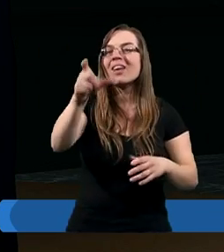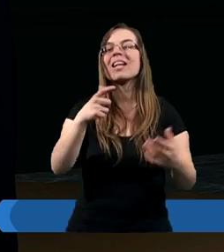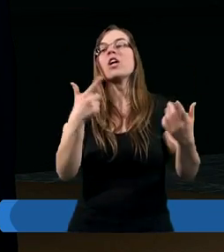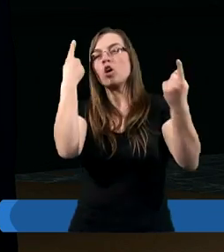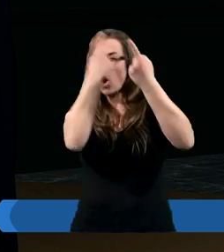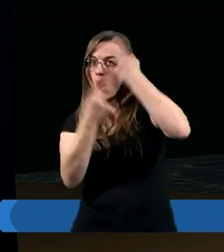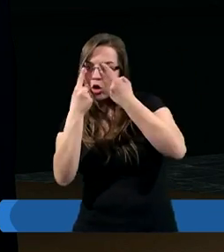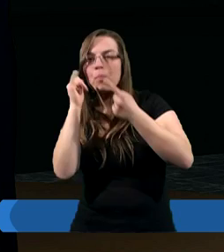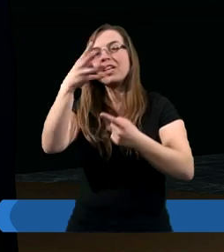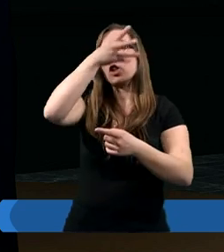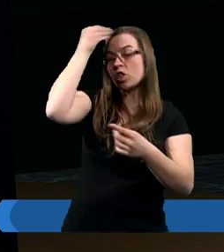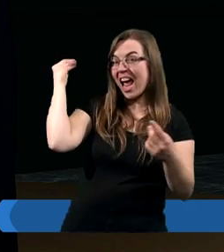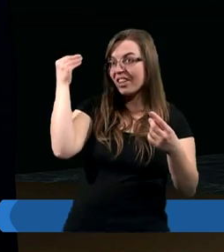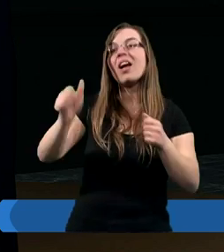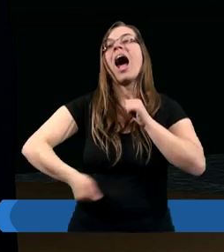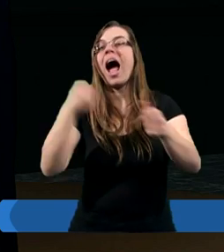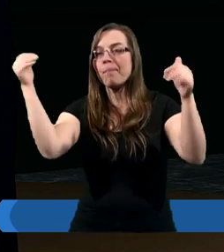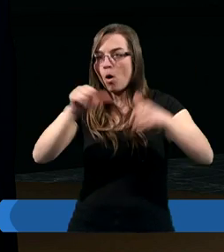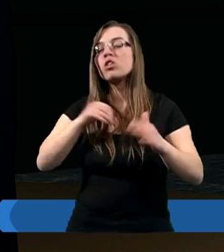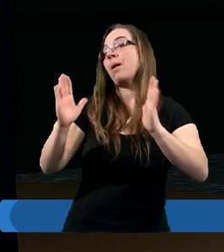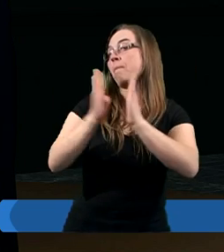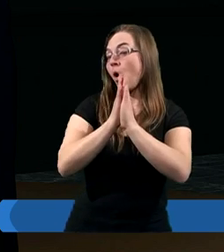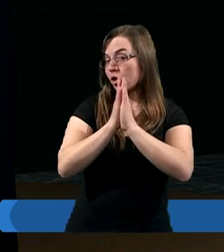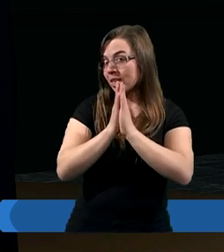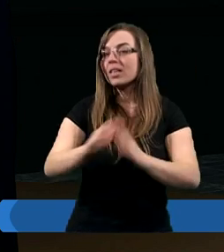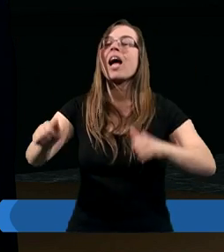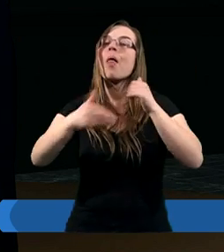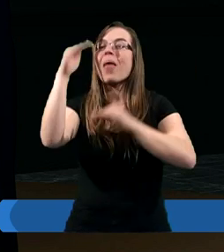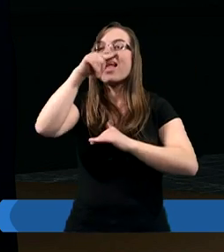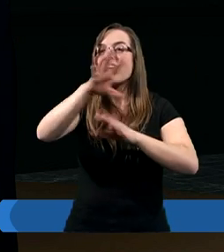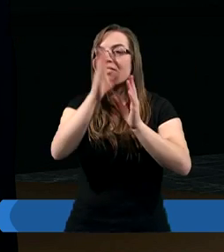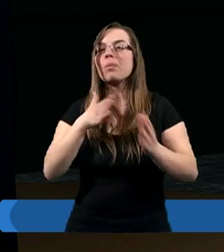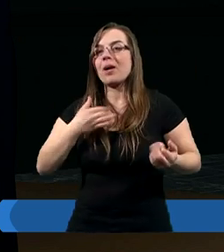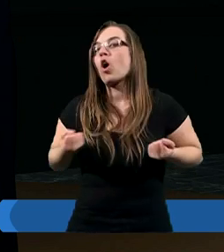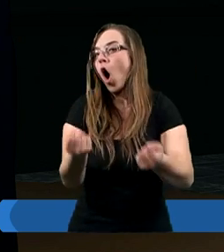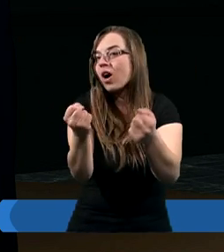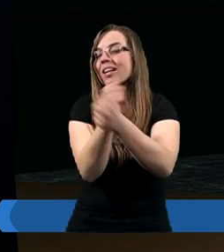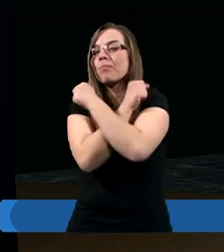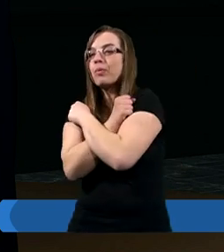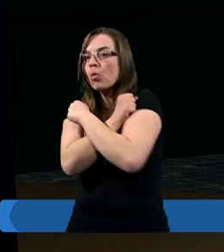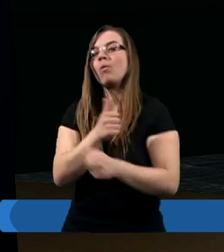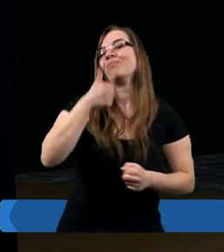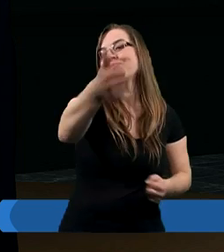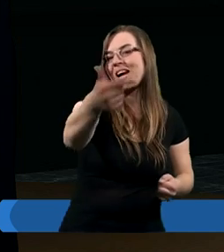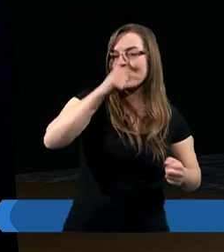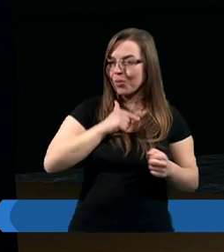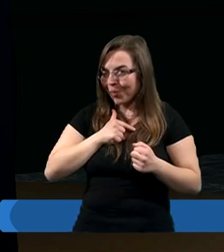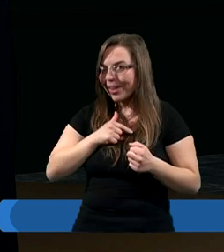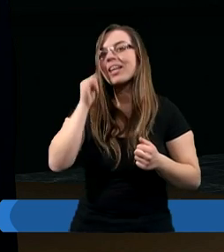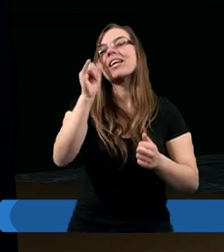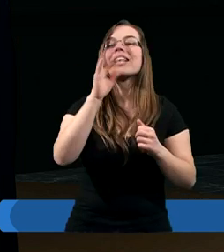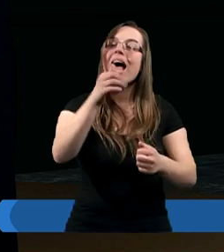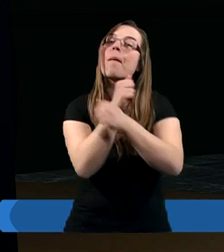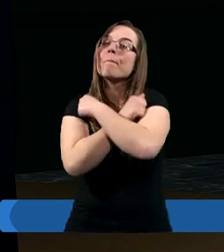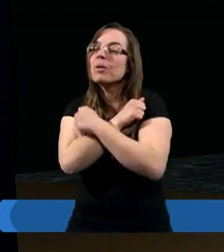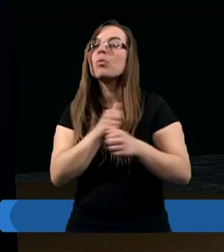więc roztropni i trzeźwi, abyście mogli się modlić. Nade wszystko miejcie gorliwą miłość jedni ku drugim, gdyż